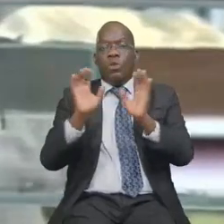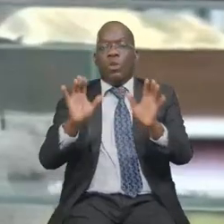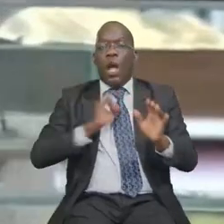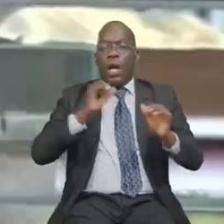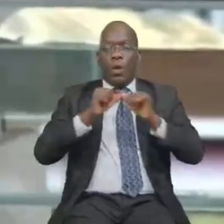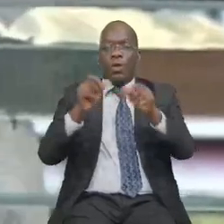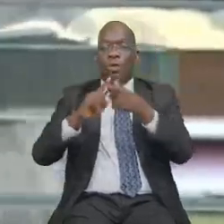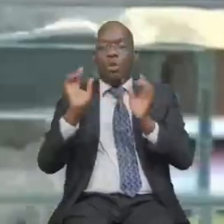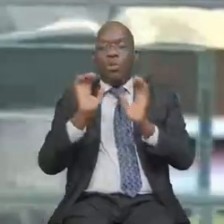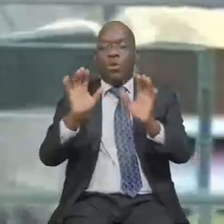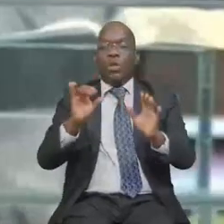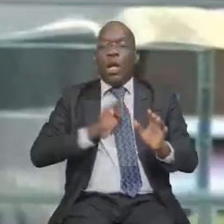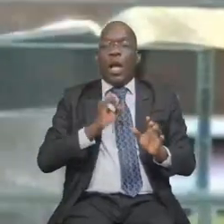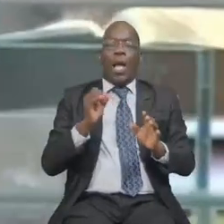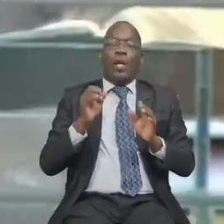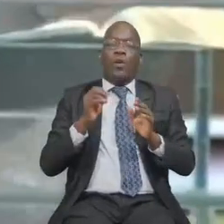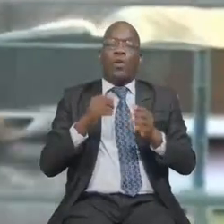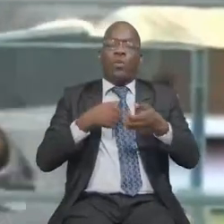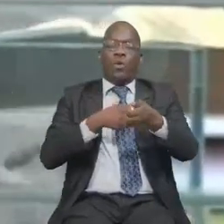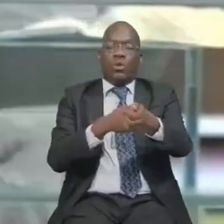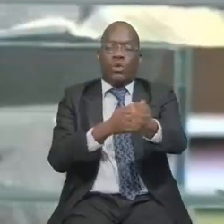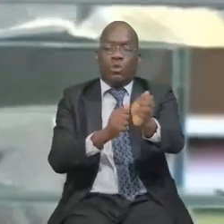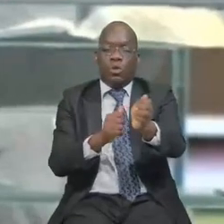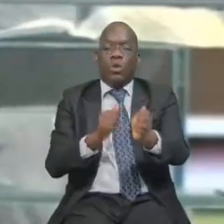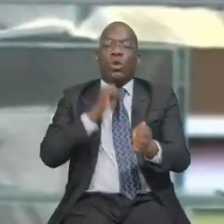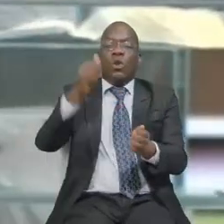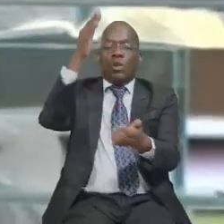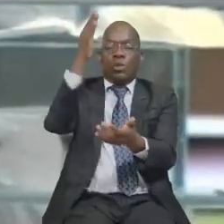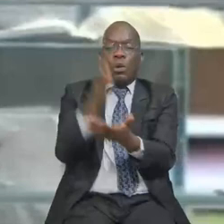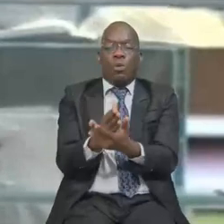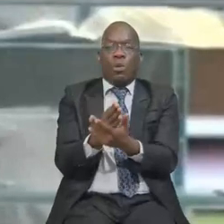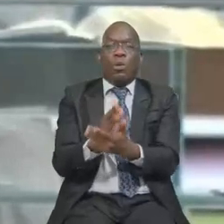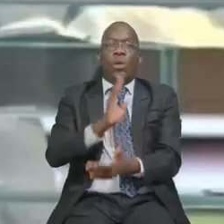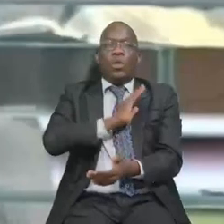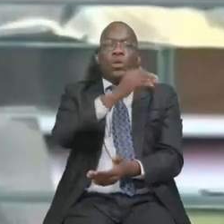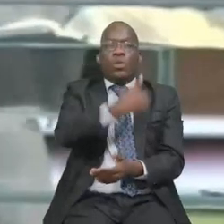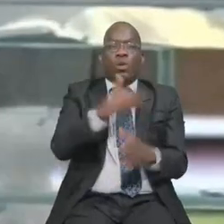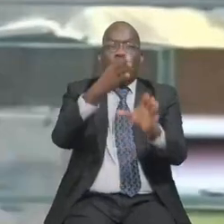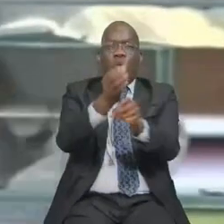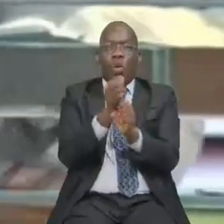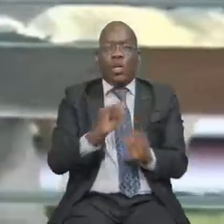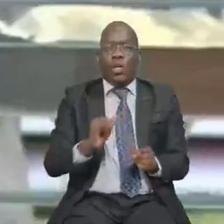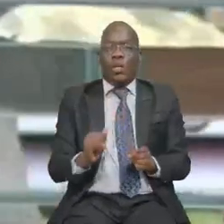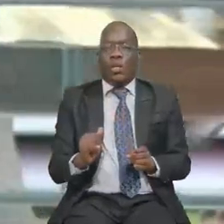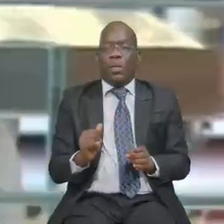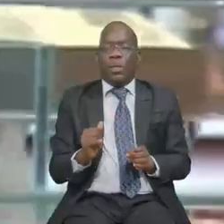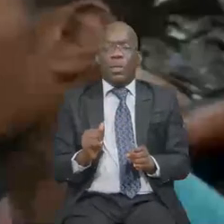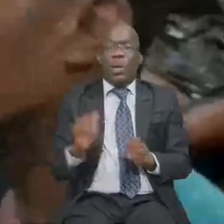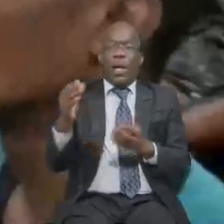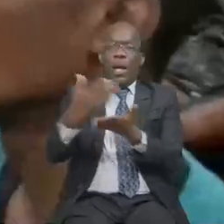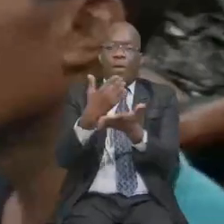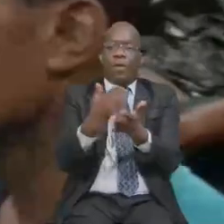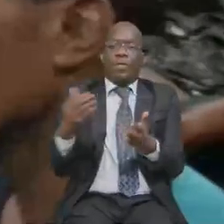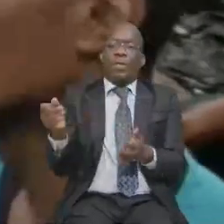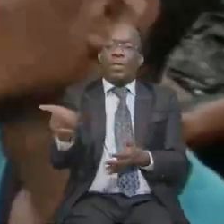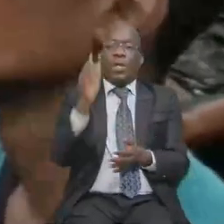et je poursuis de façon l'habitude du gain des âmes imparable. Je dis,